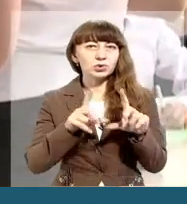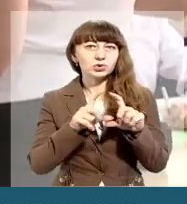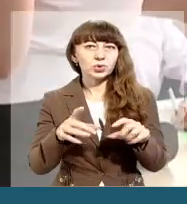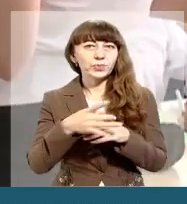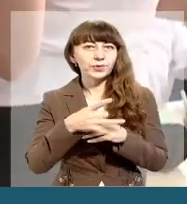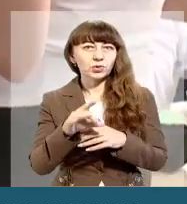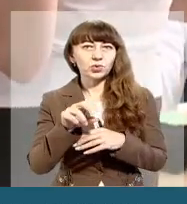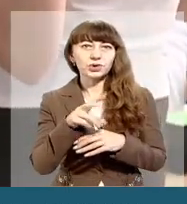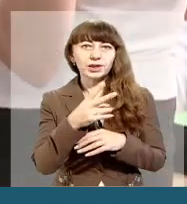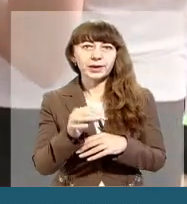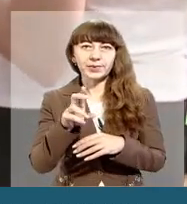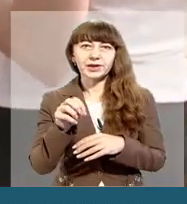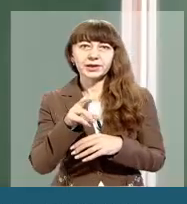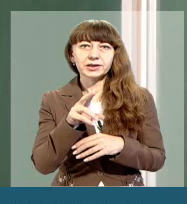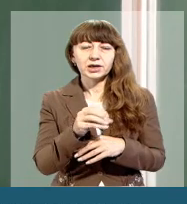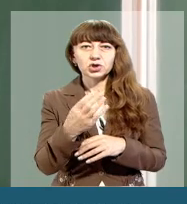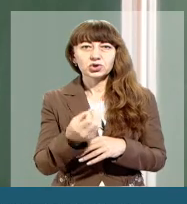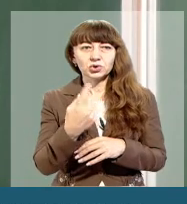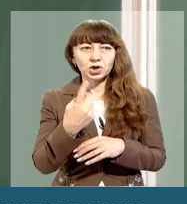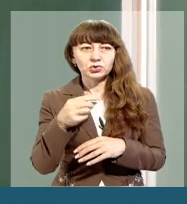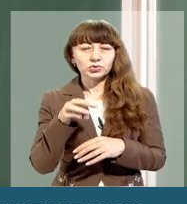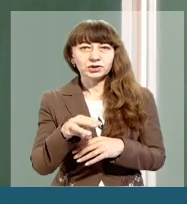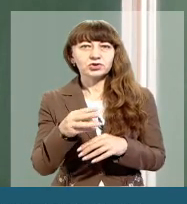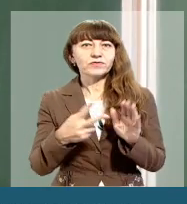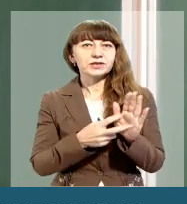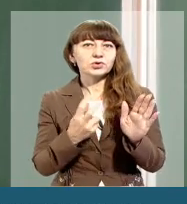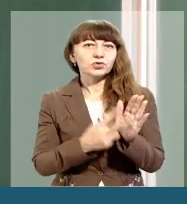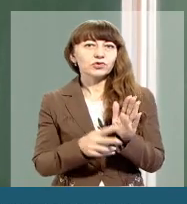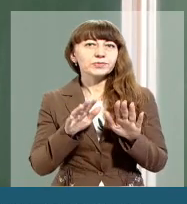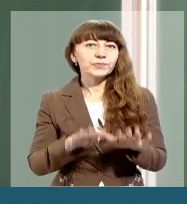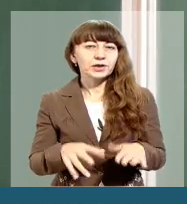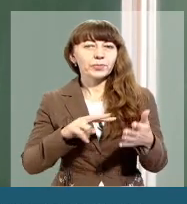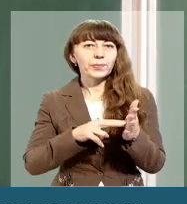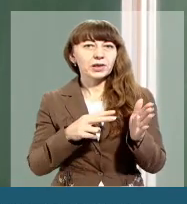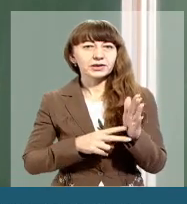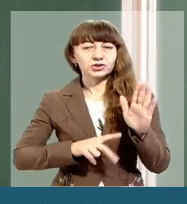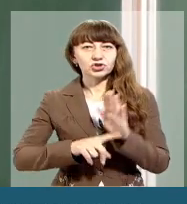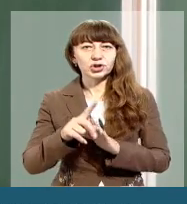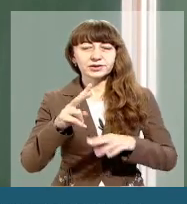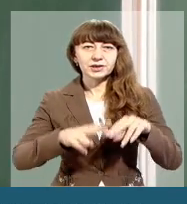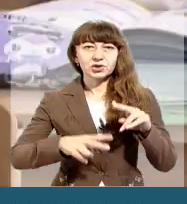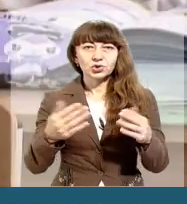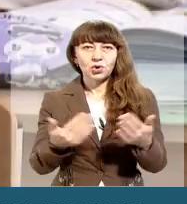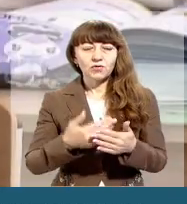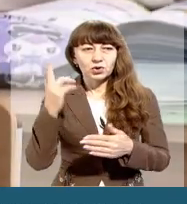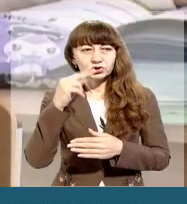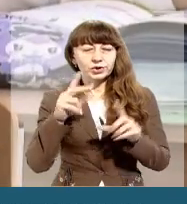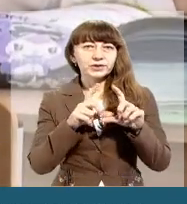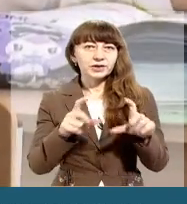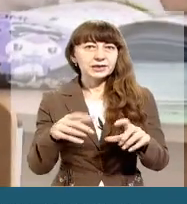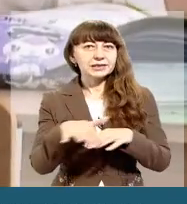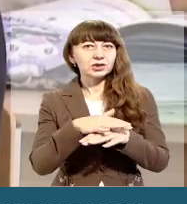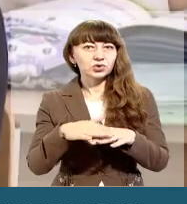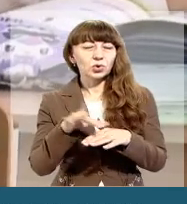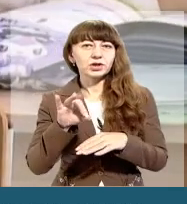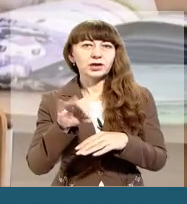в микрорайонах Кунай и Береке еще на 1880 мест. В планах начать строительство нового учебного заведения и на